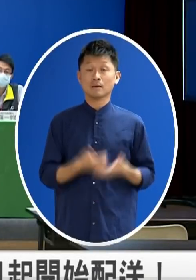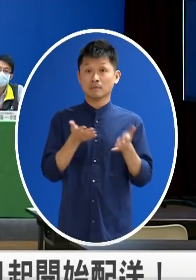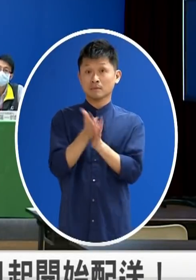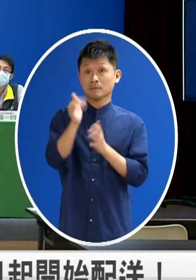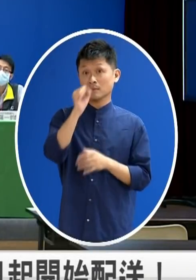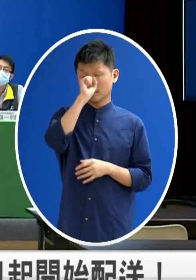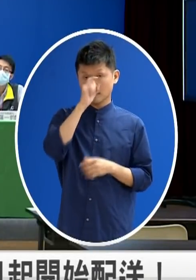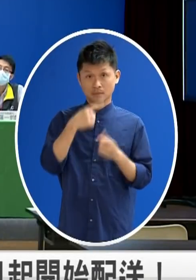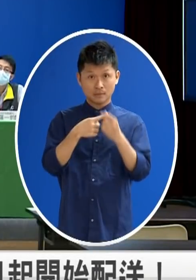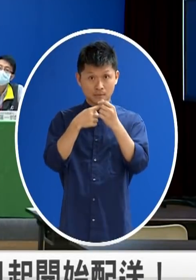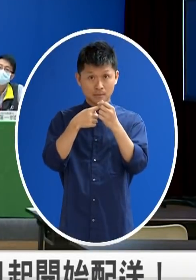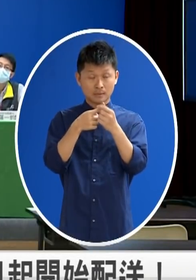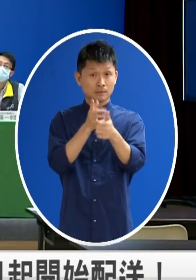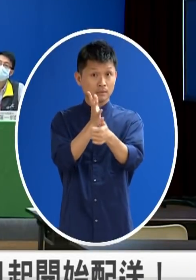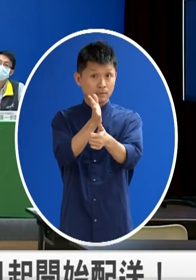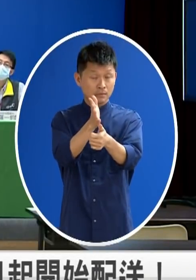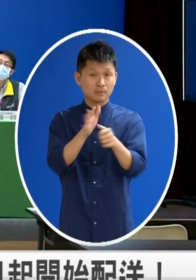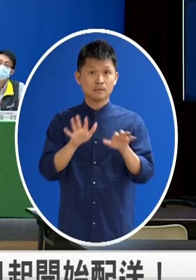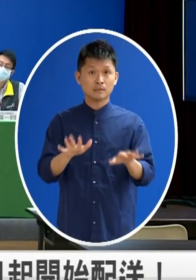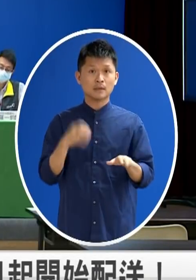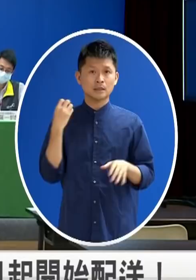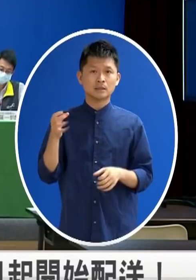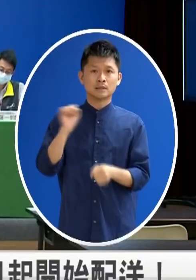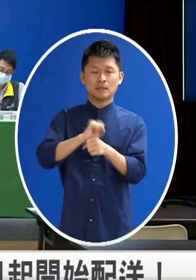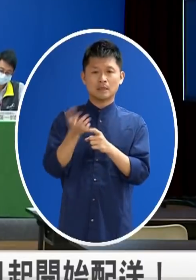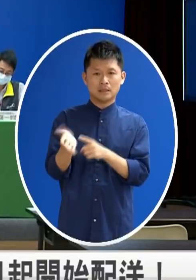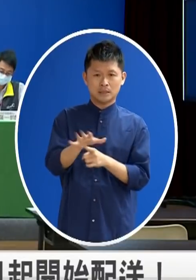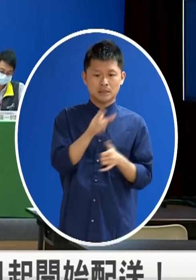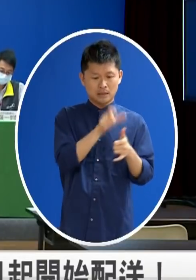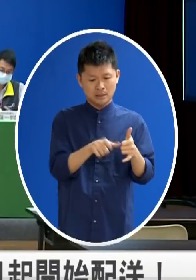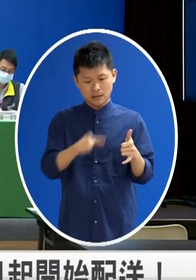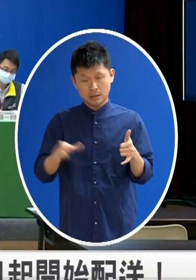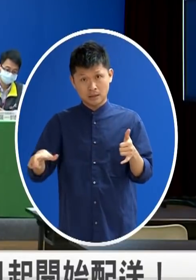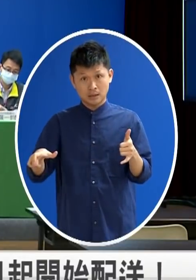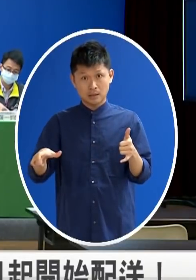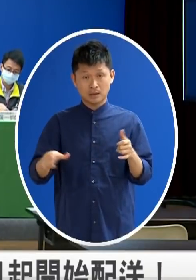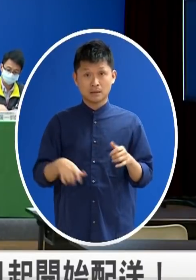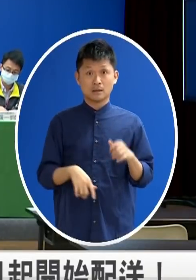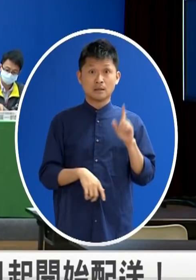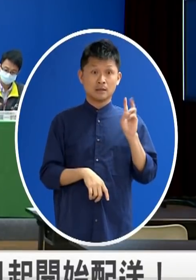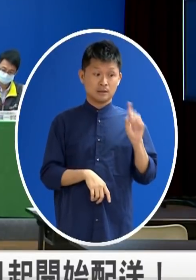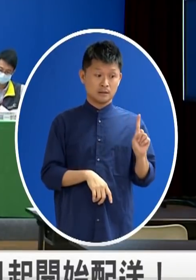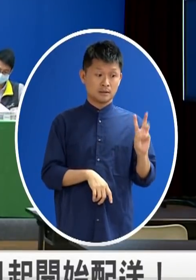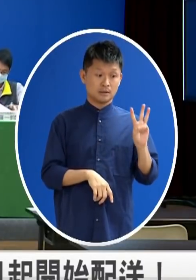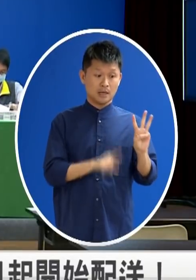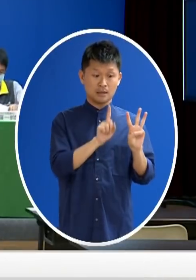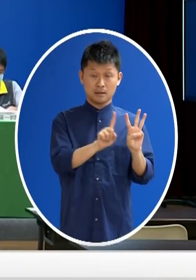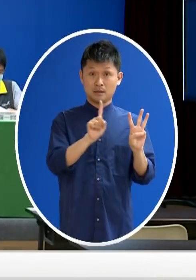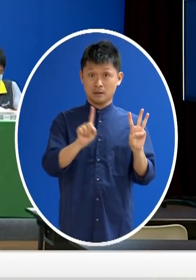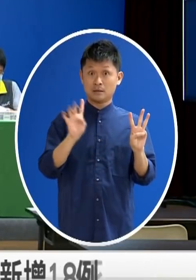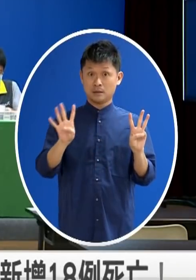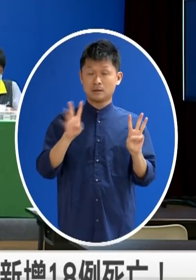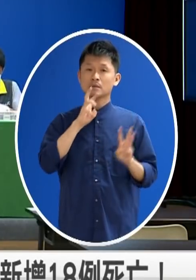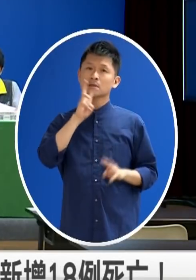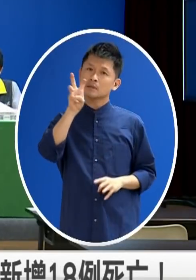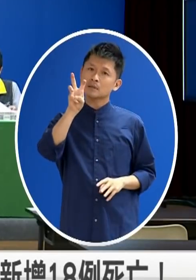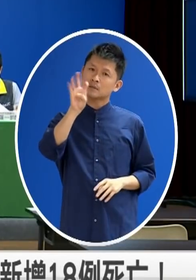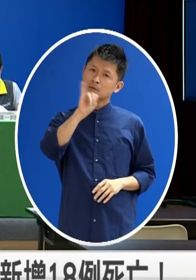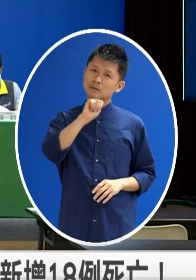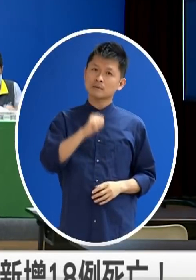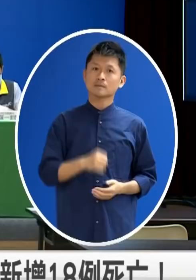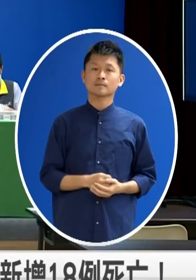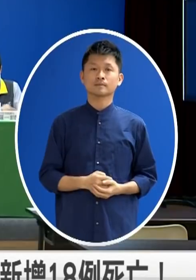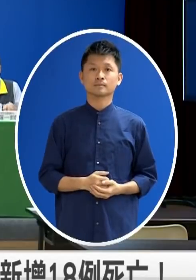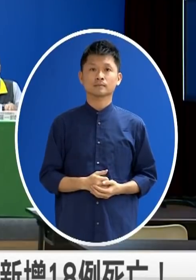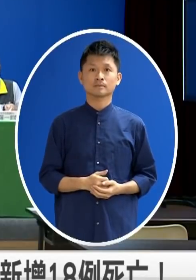部长好，第一个问题想请教一下，今天新增死亡的病例当中，按3114这位男性30多岁，